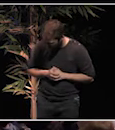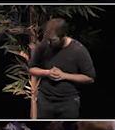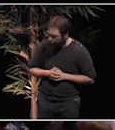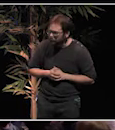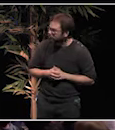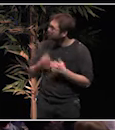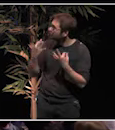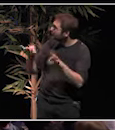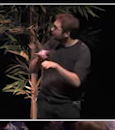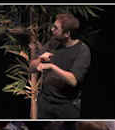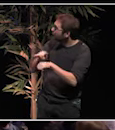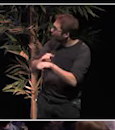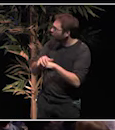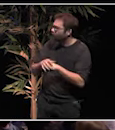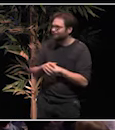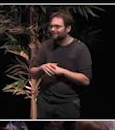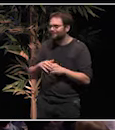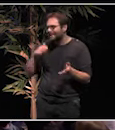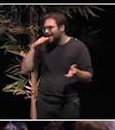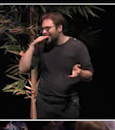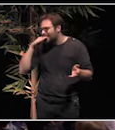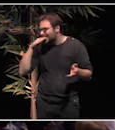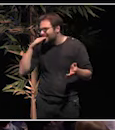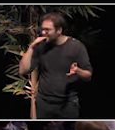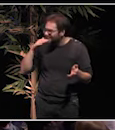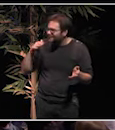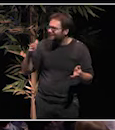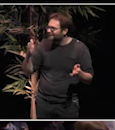10 heures. Guillaume?